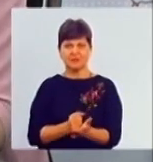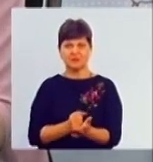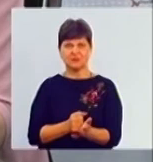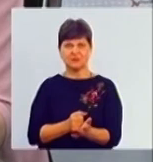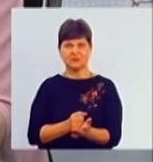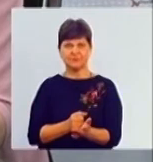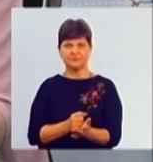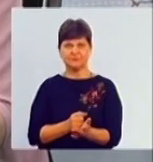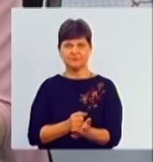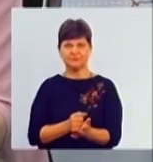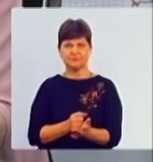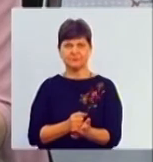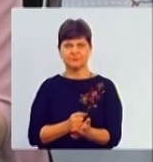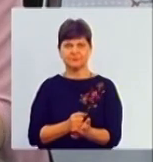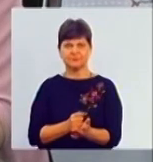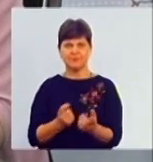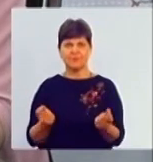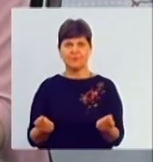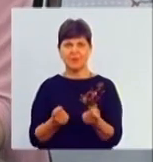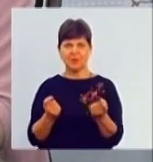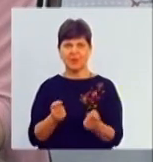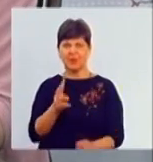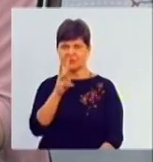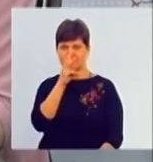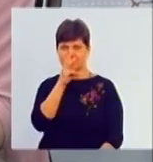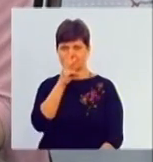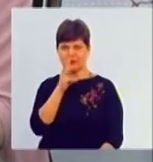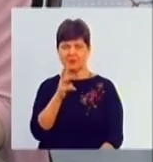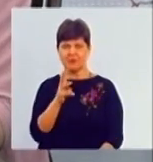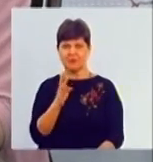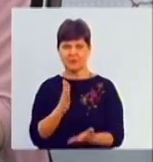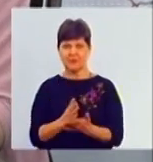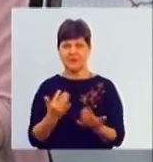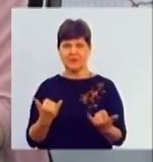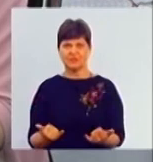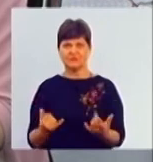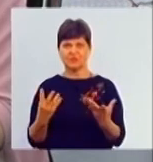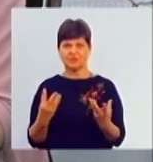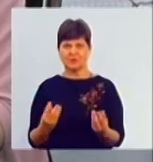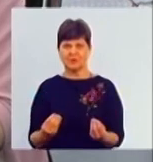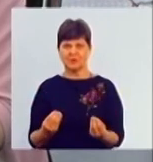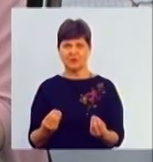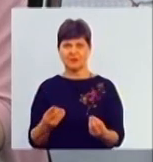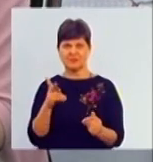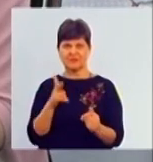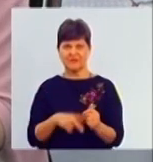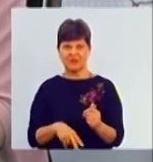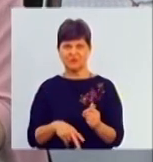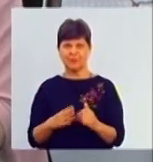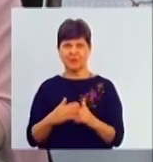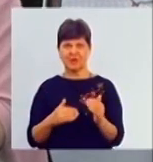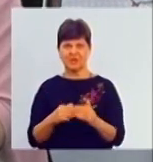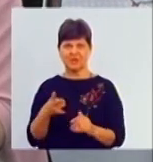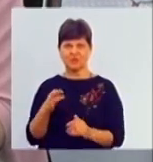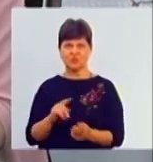підвищення мінімальної заробітної плати. На сьогоднішній день завершується практично